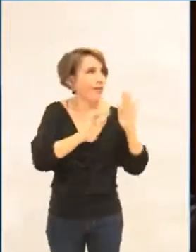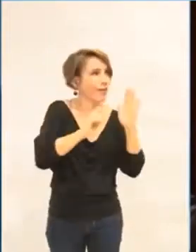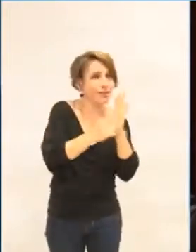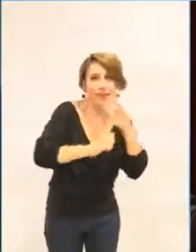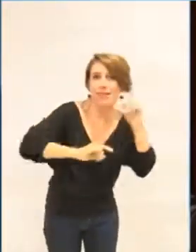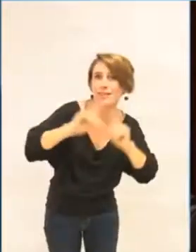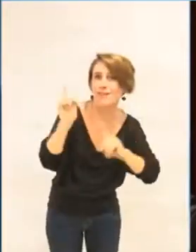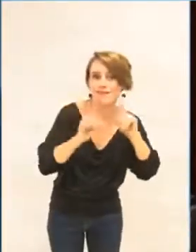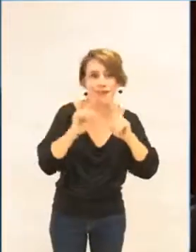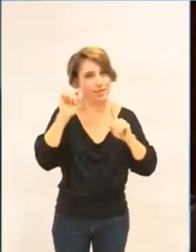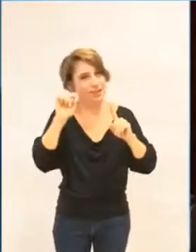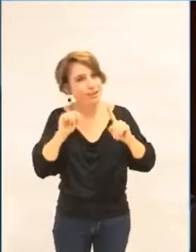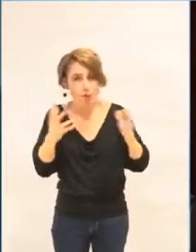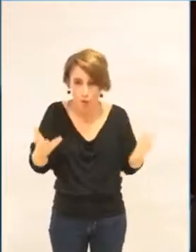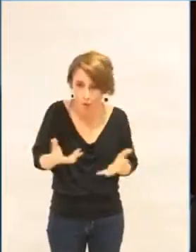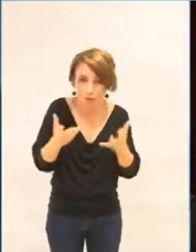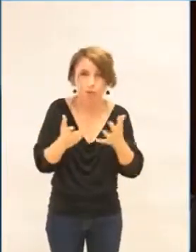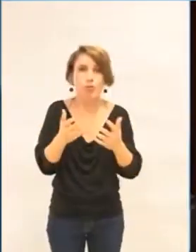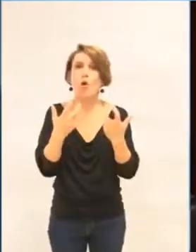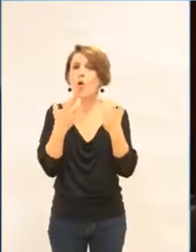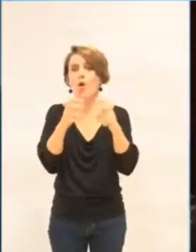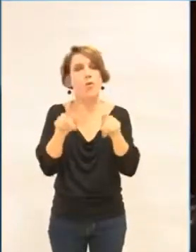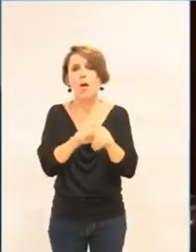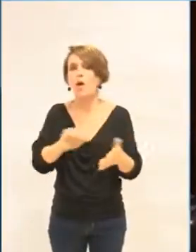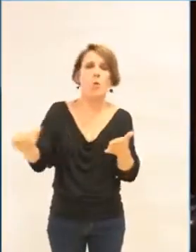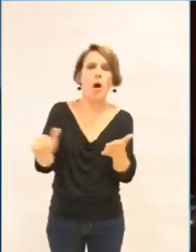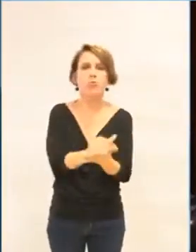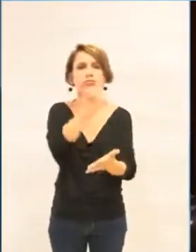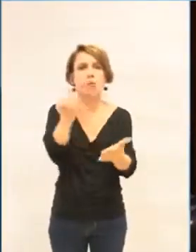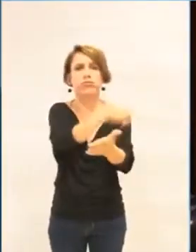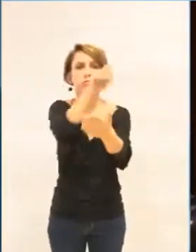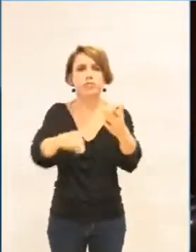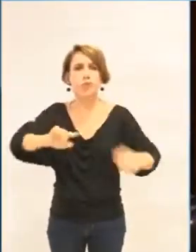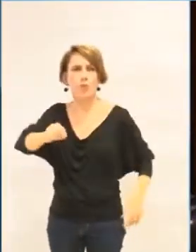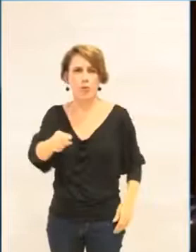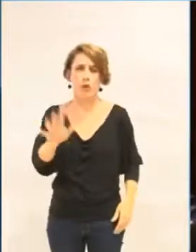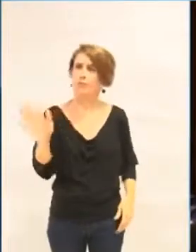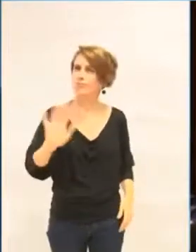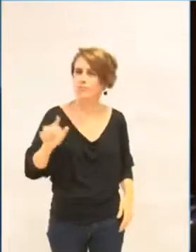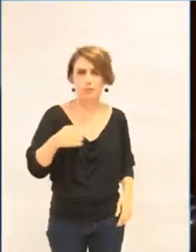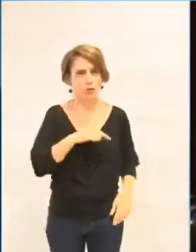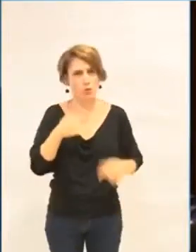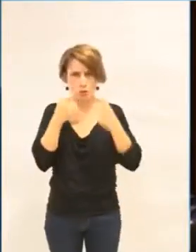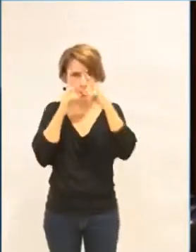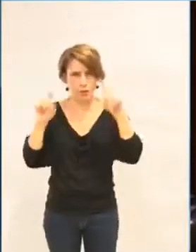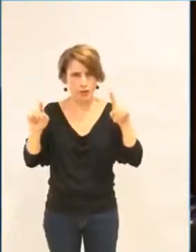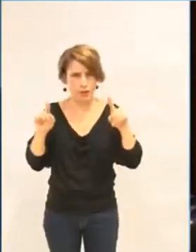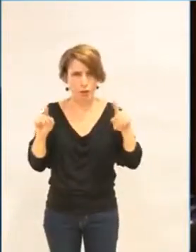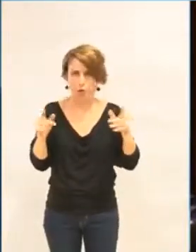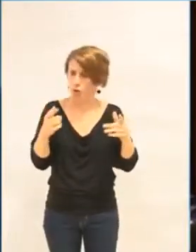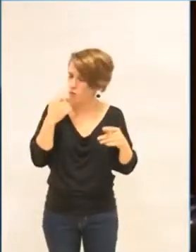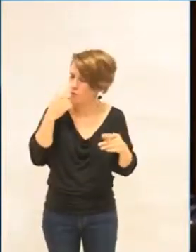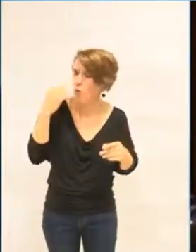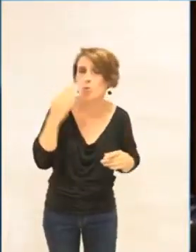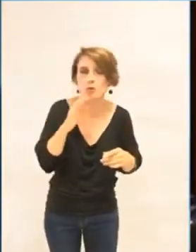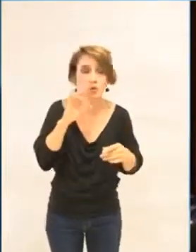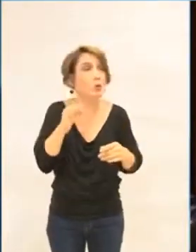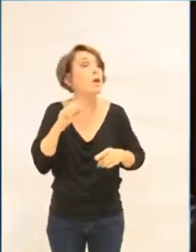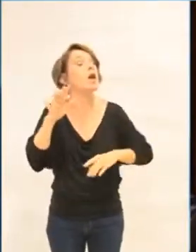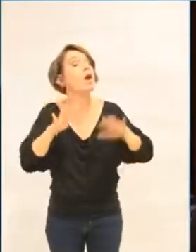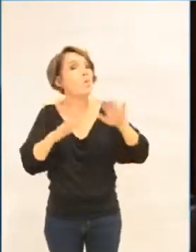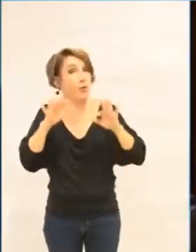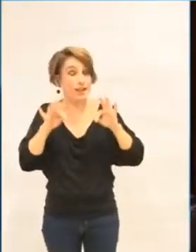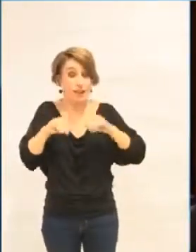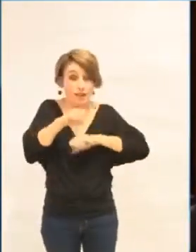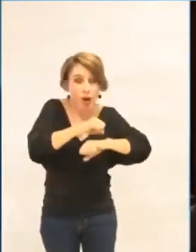que nous le balayions d'un revers de main et fassions comme s'ils n'avaient pas de sens. Nous pouvons être en désaccord sur le